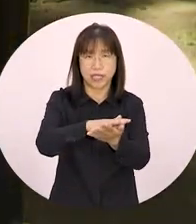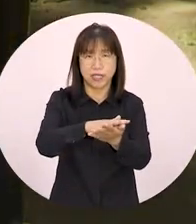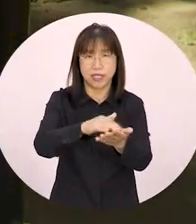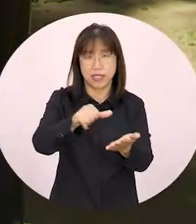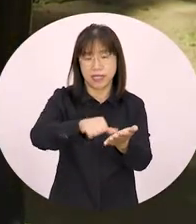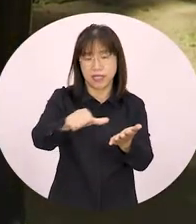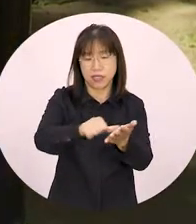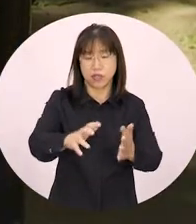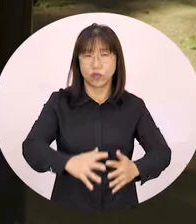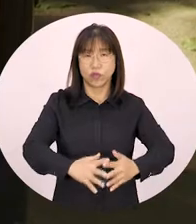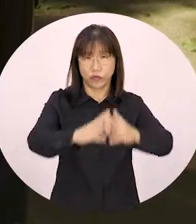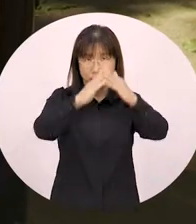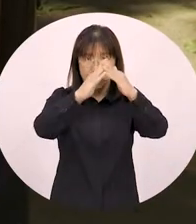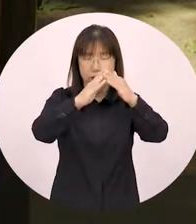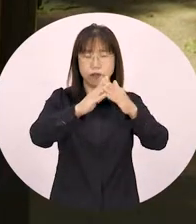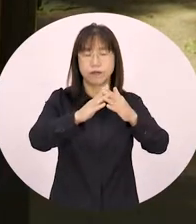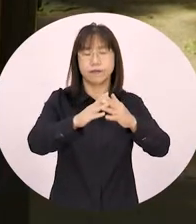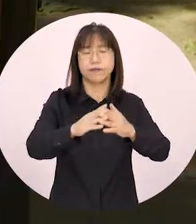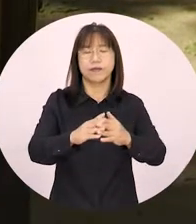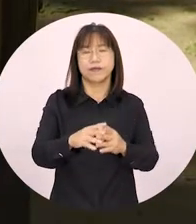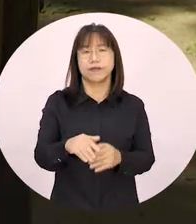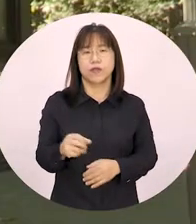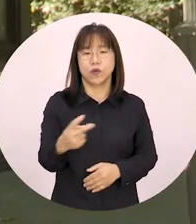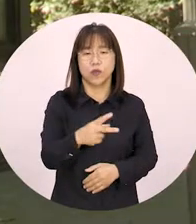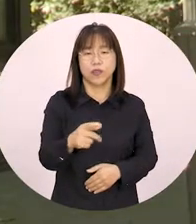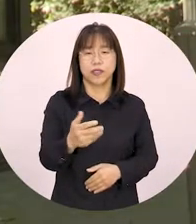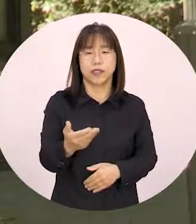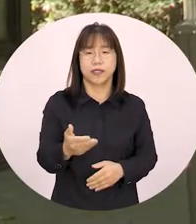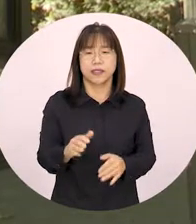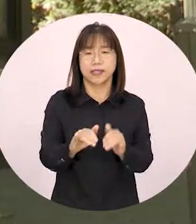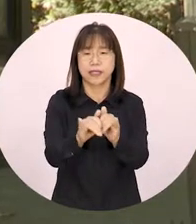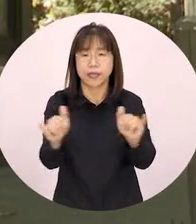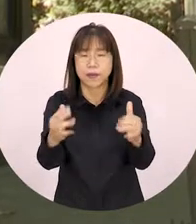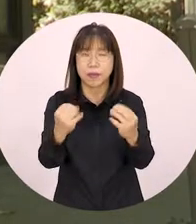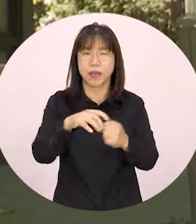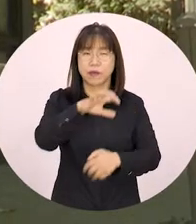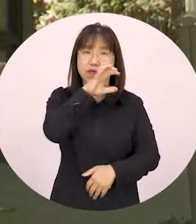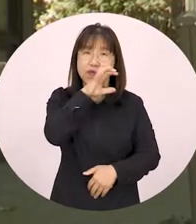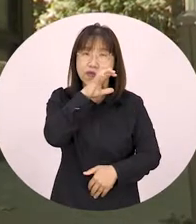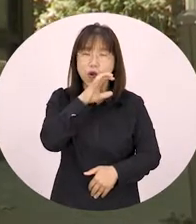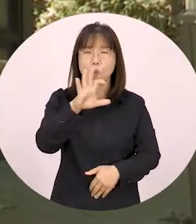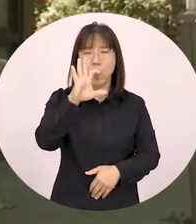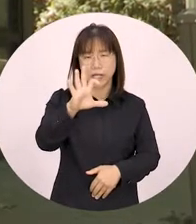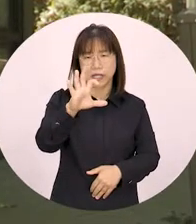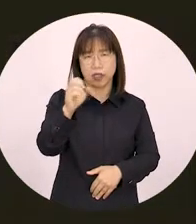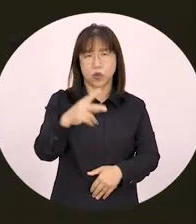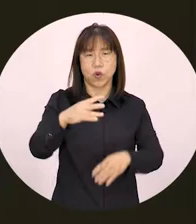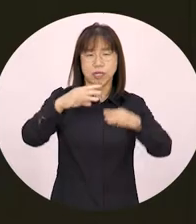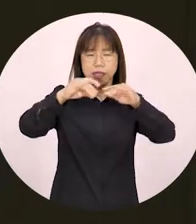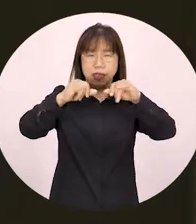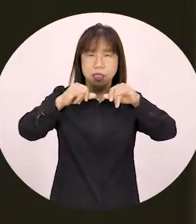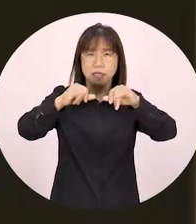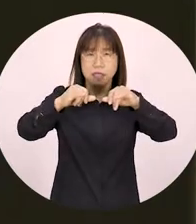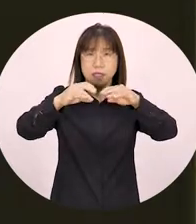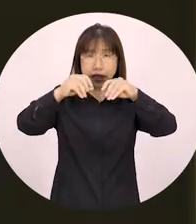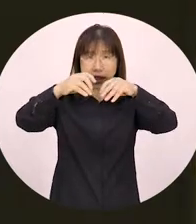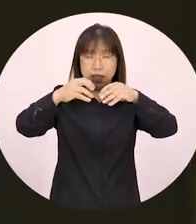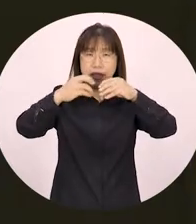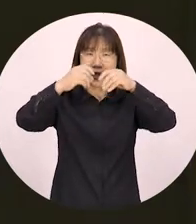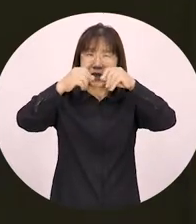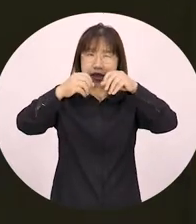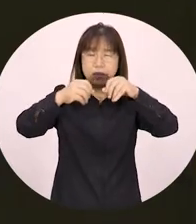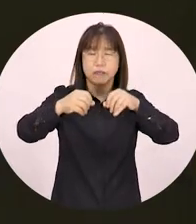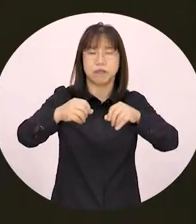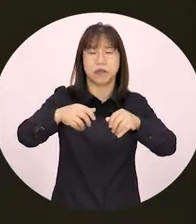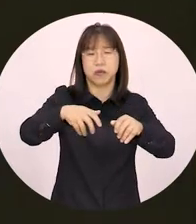숲체험 활동 과 연계될 수 있는 공간을 조성해 있으며 지역 주민들의 요구가 많았던 화장실과 흙먼지 털이 기 등을 설치해